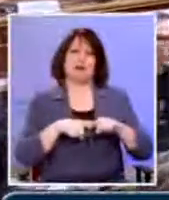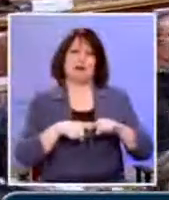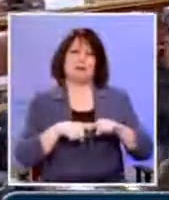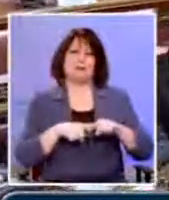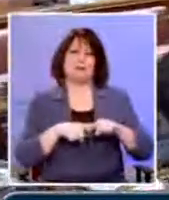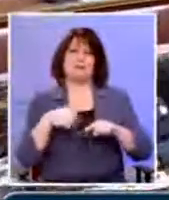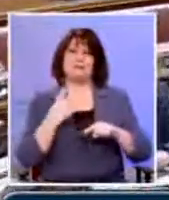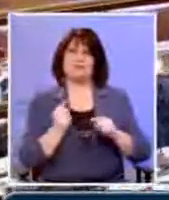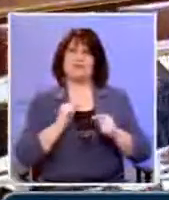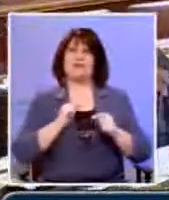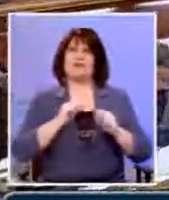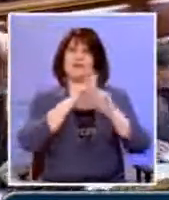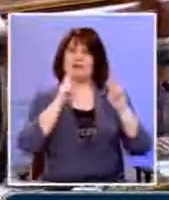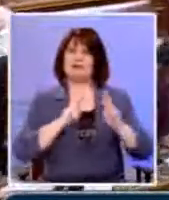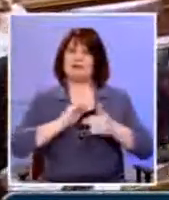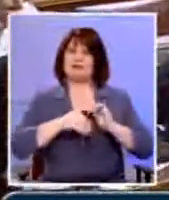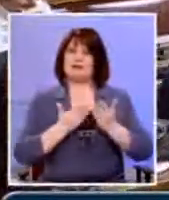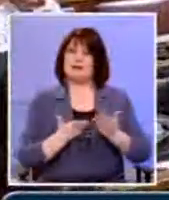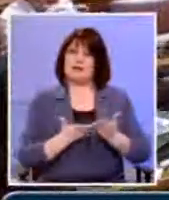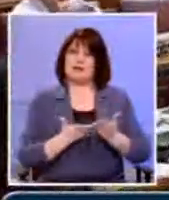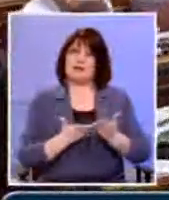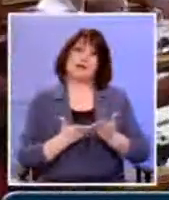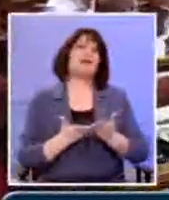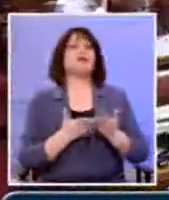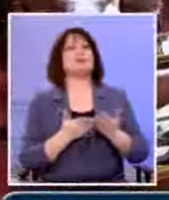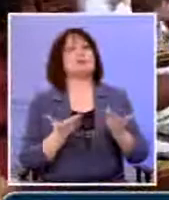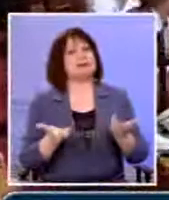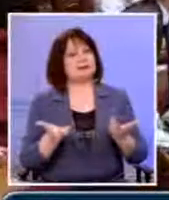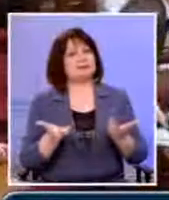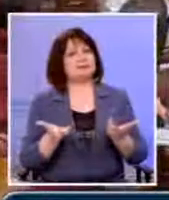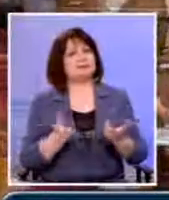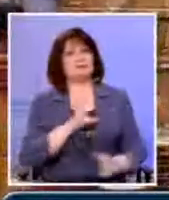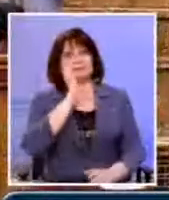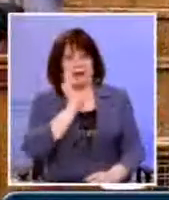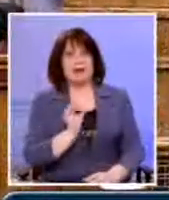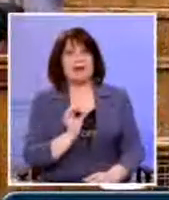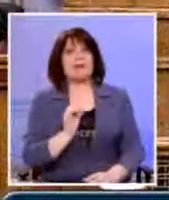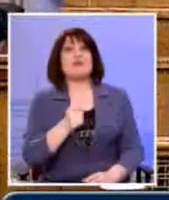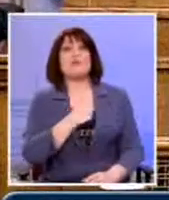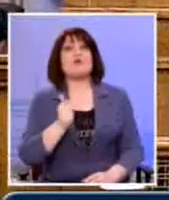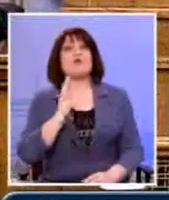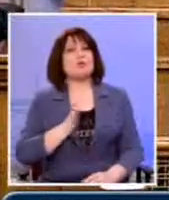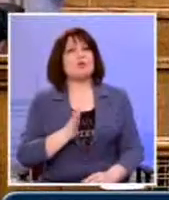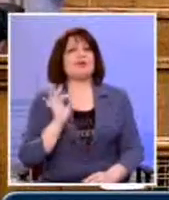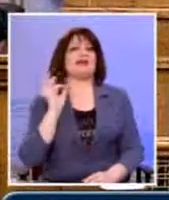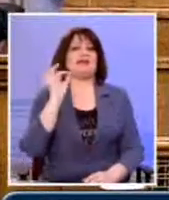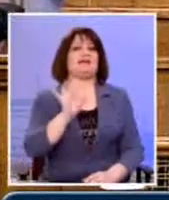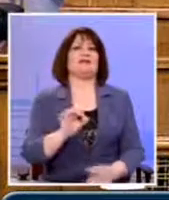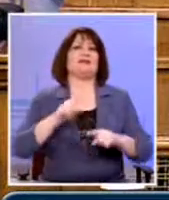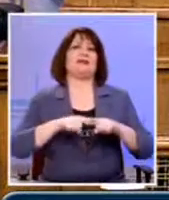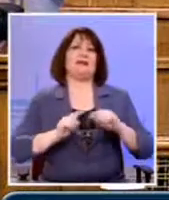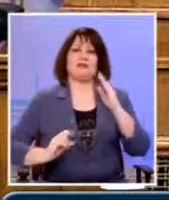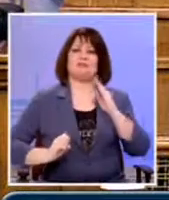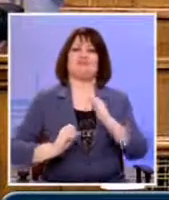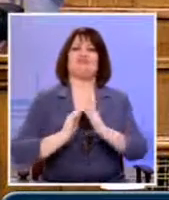ένα ενδιαφέρον διεθνές, είναι ότι η αλήθεια είναι η μόνη που μπορεί να οδηγήσει τη χώρα μας στην